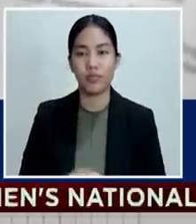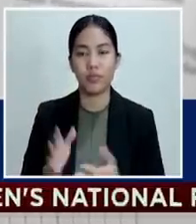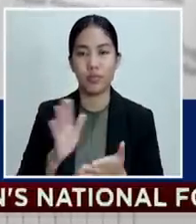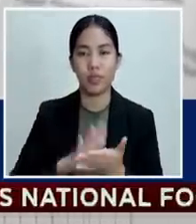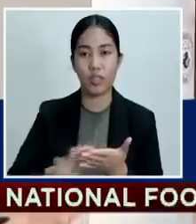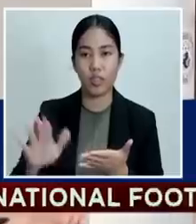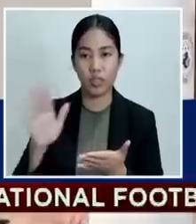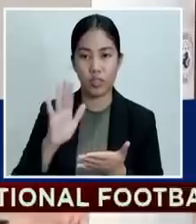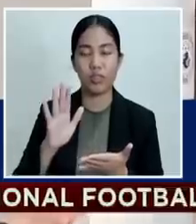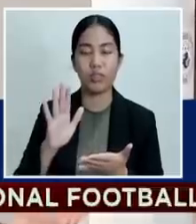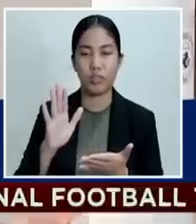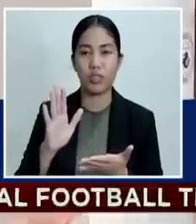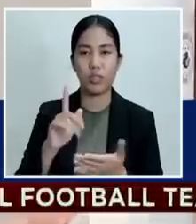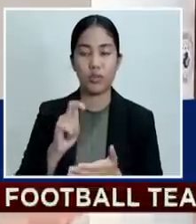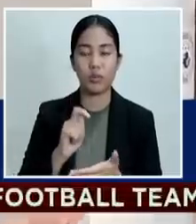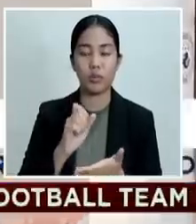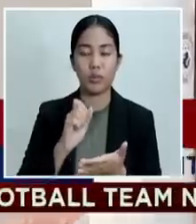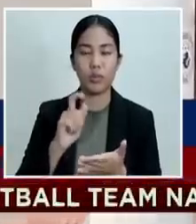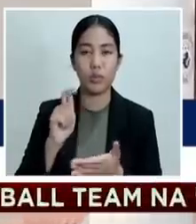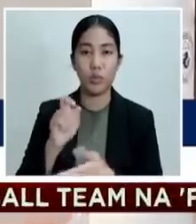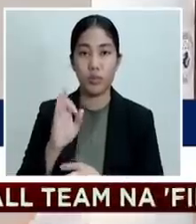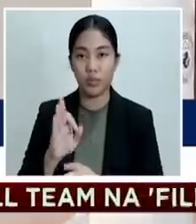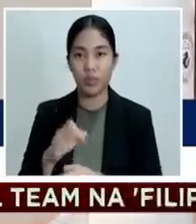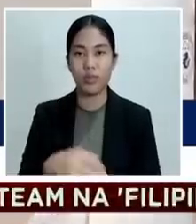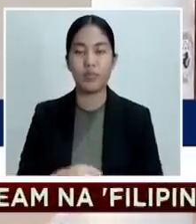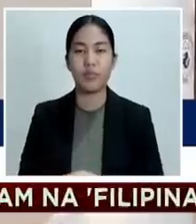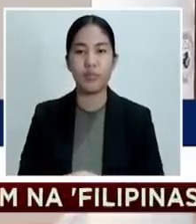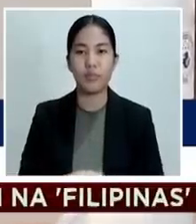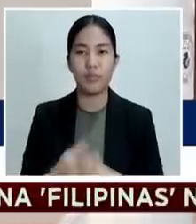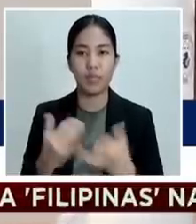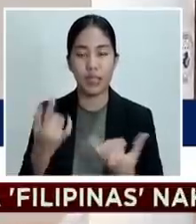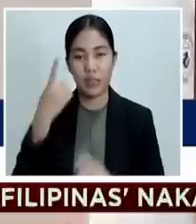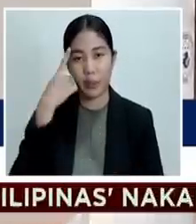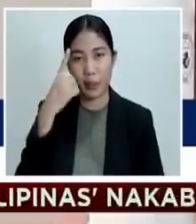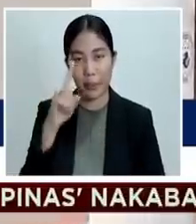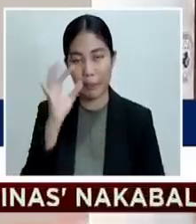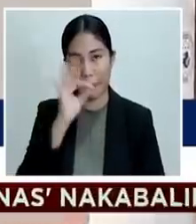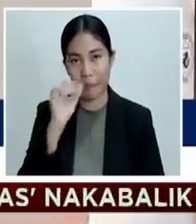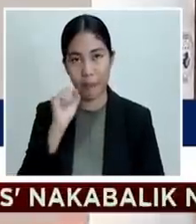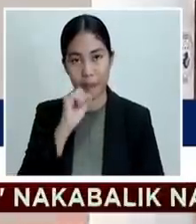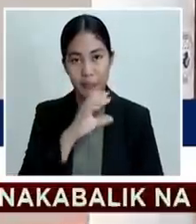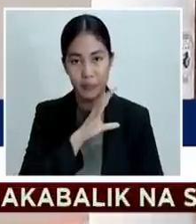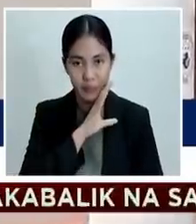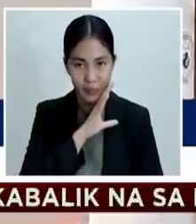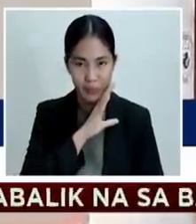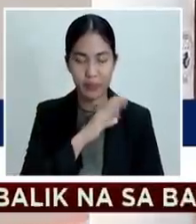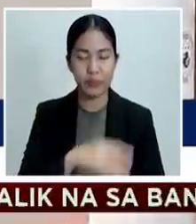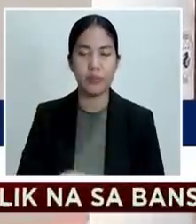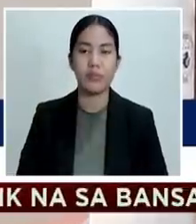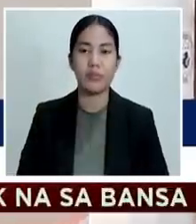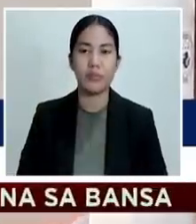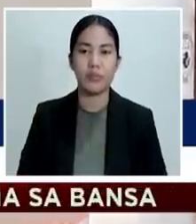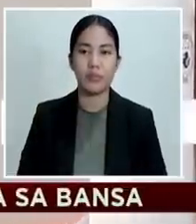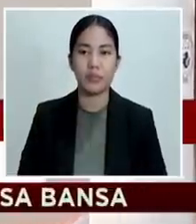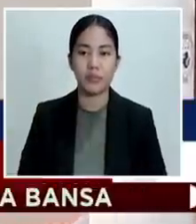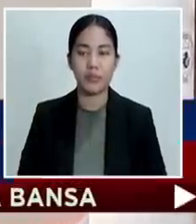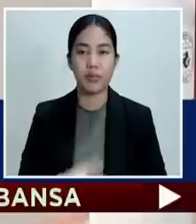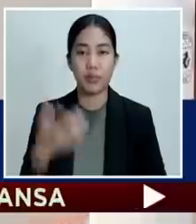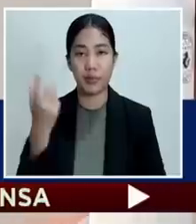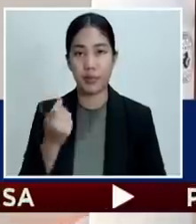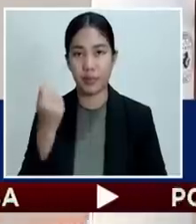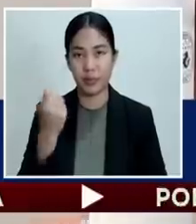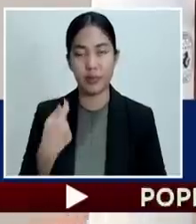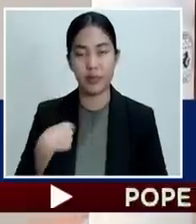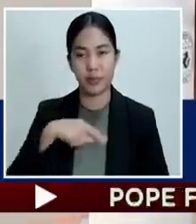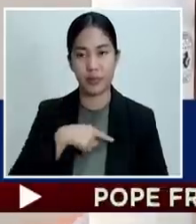For social pension po ng ating indigent senior citizen, in-increase po natin kasi this year nagkaroon po tayo ng